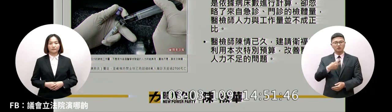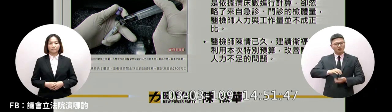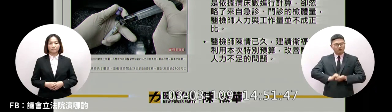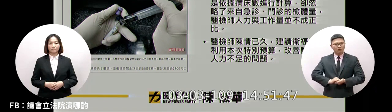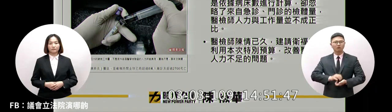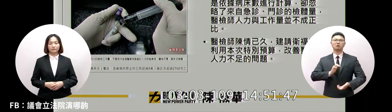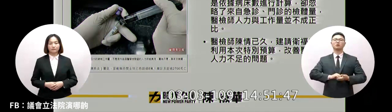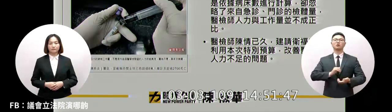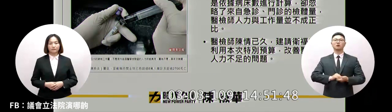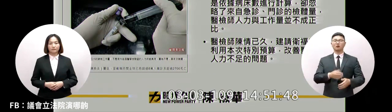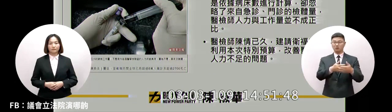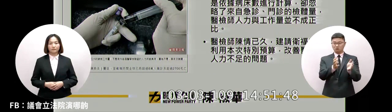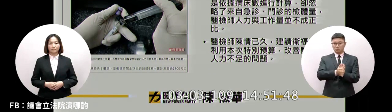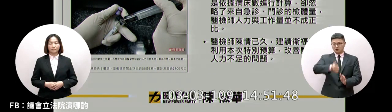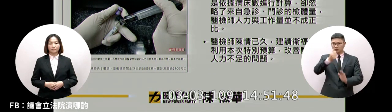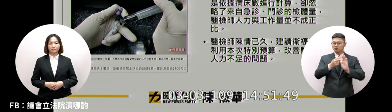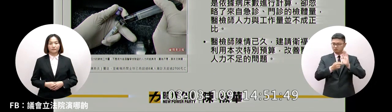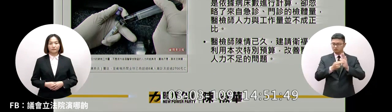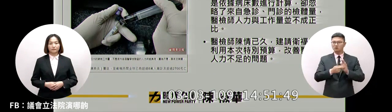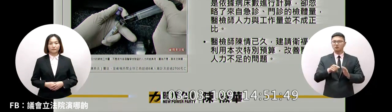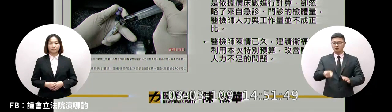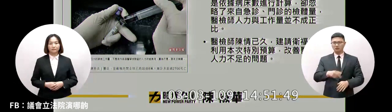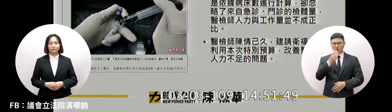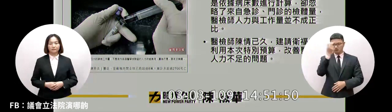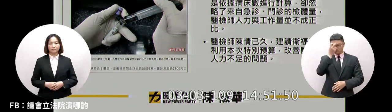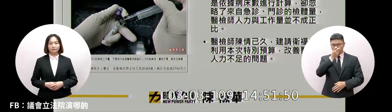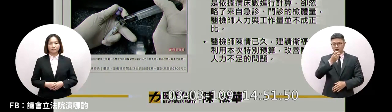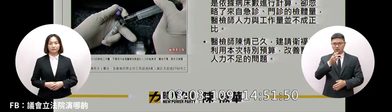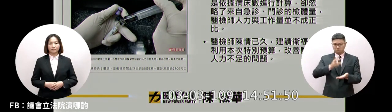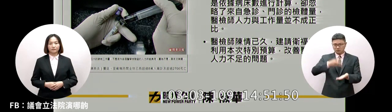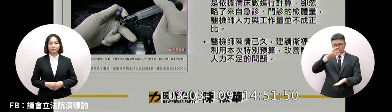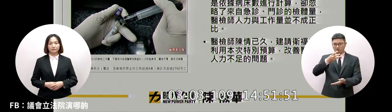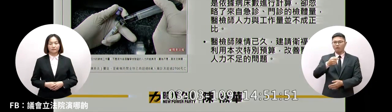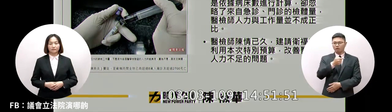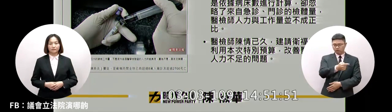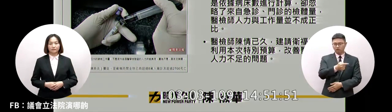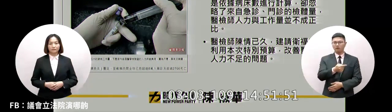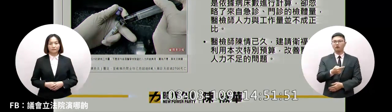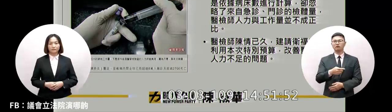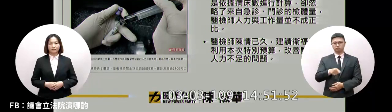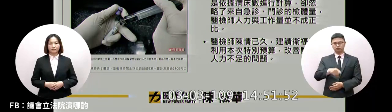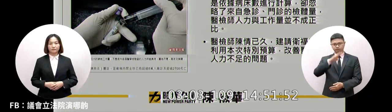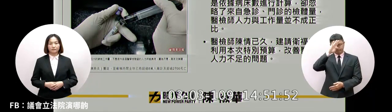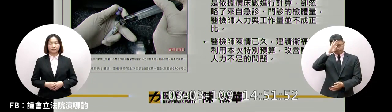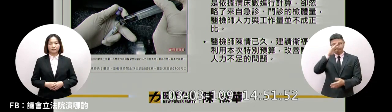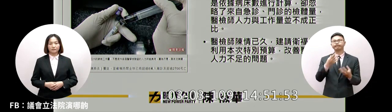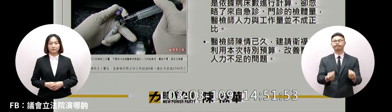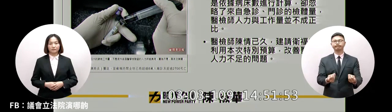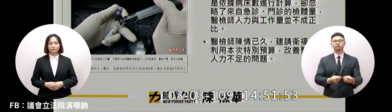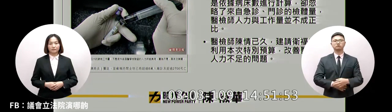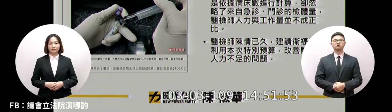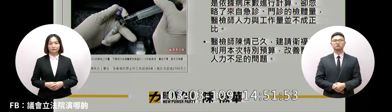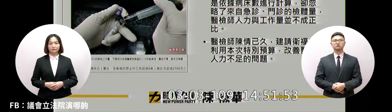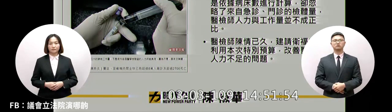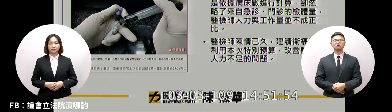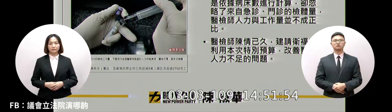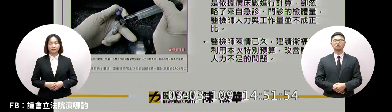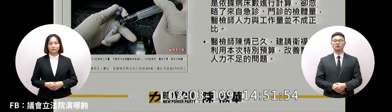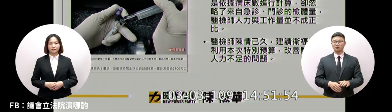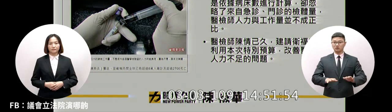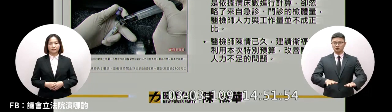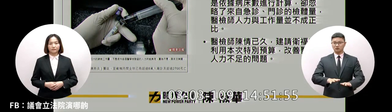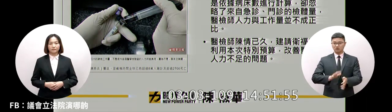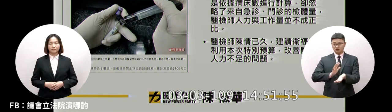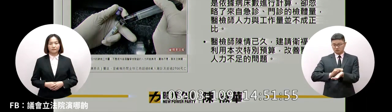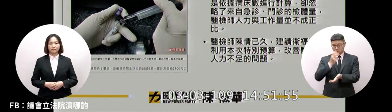长这边也说至少要3次阴性反应才确认是没有感染。那现在就是说这个医检